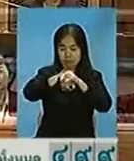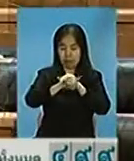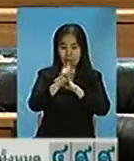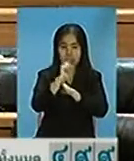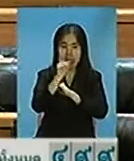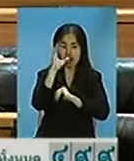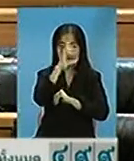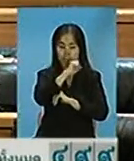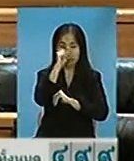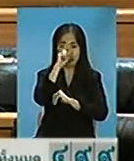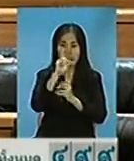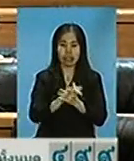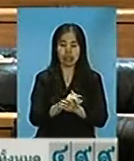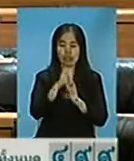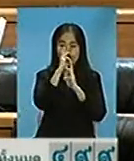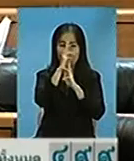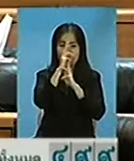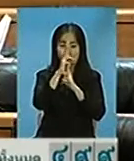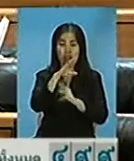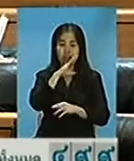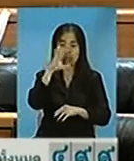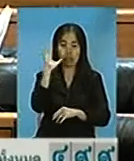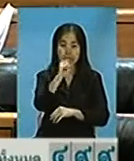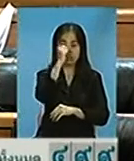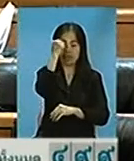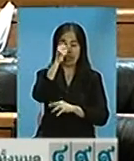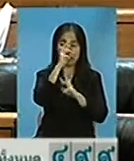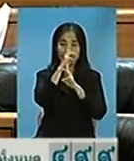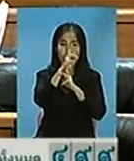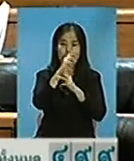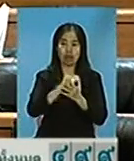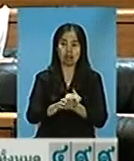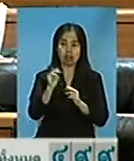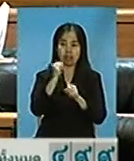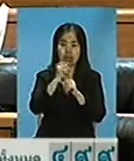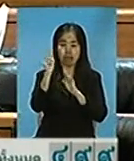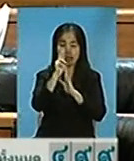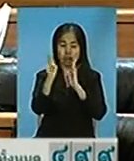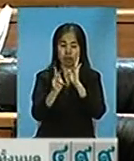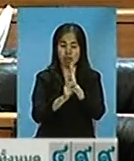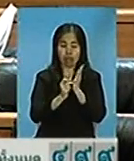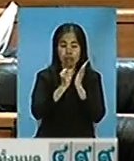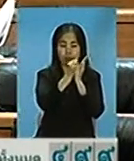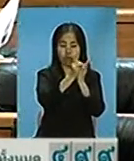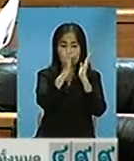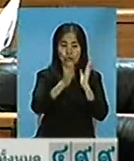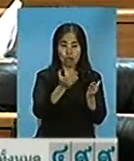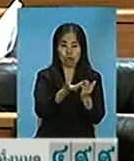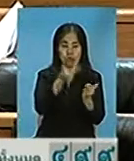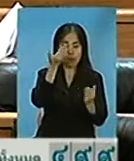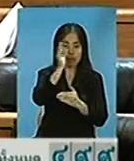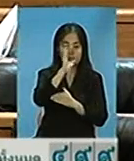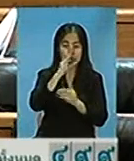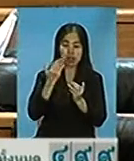งอ ย่าให้กับ อย่าให้เขาจับได้นะครับอันตราย ครับ ท่านออกกฎหมายเพื่อคนรวยท่านกำลังเอาเงินคนจน